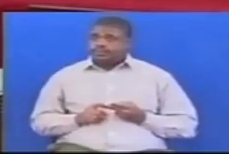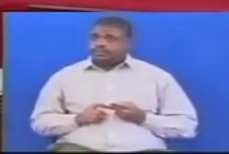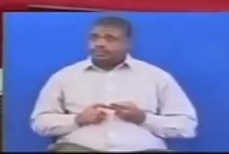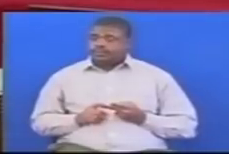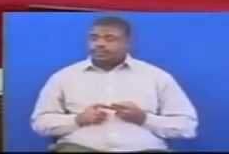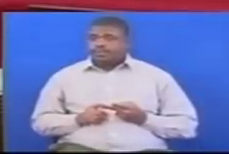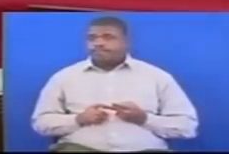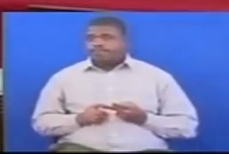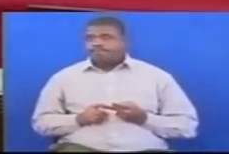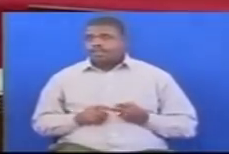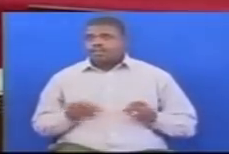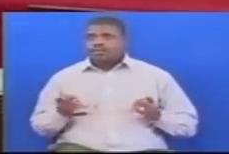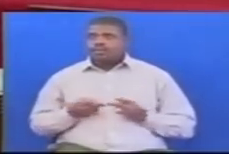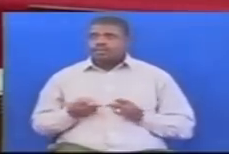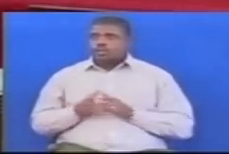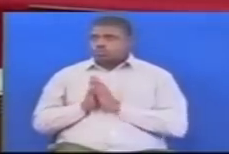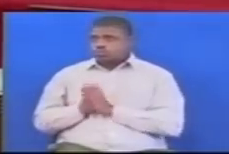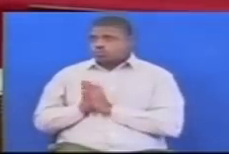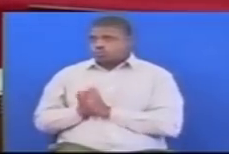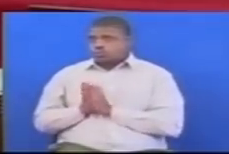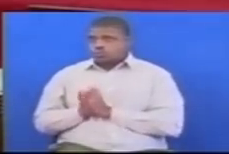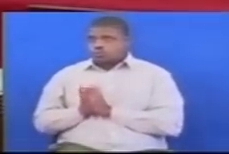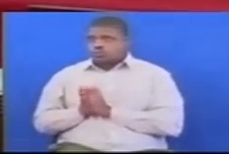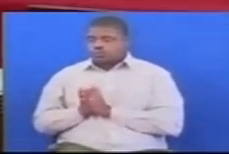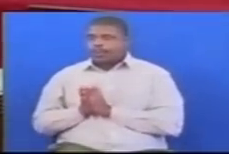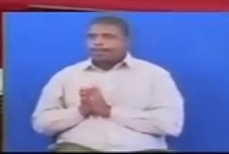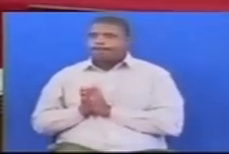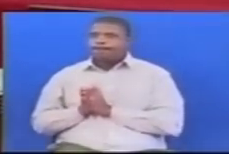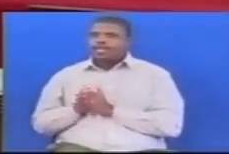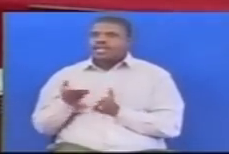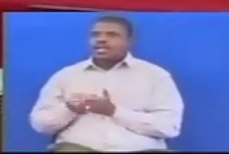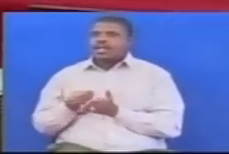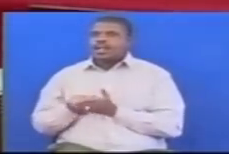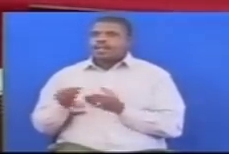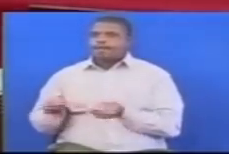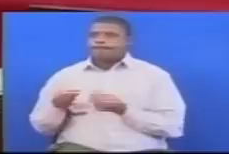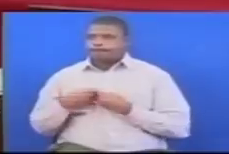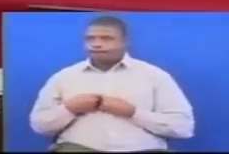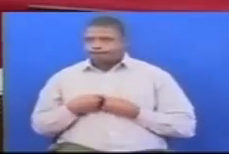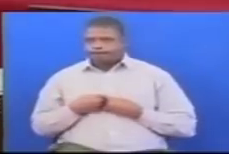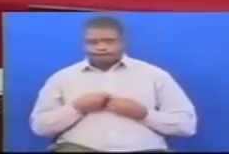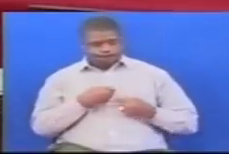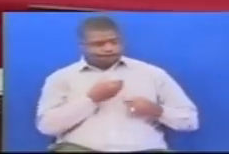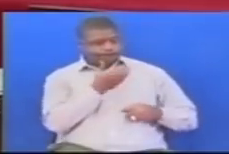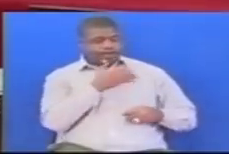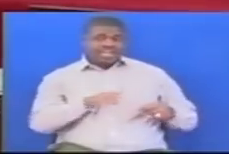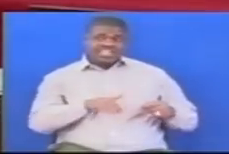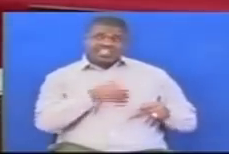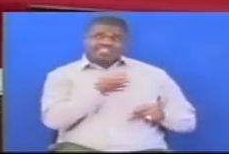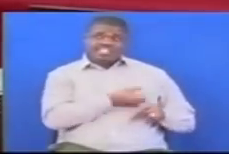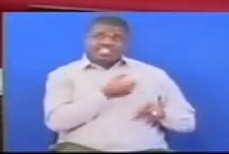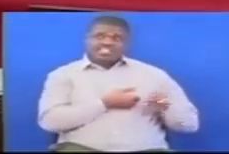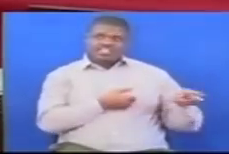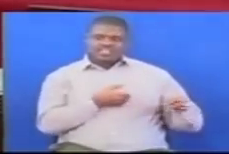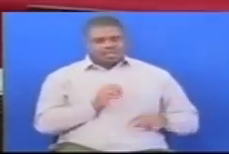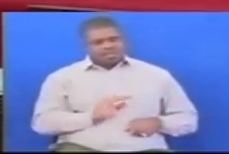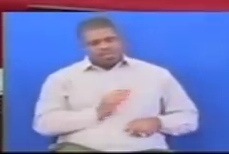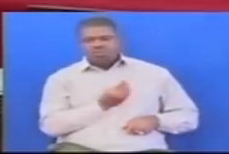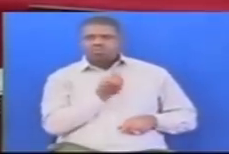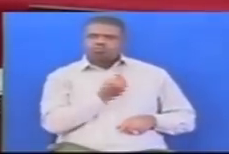pia nashukuru sana kwamba tumepewa hela kwa ajili ya maji vijijini karibu bilioni 1 na